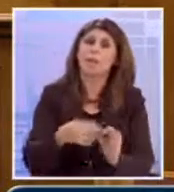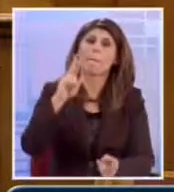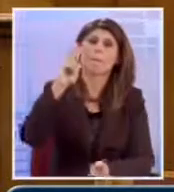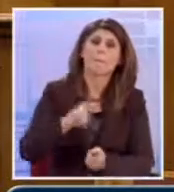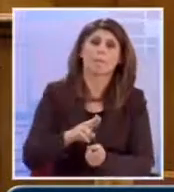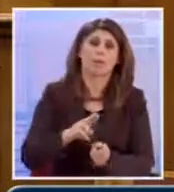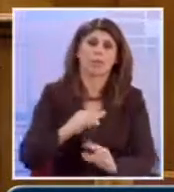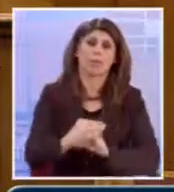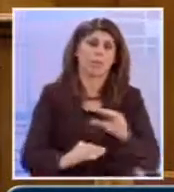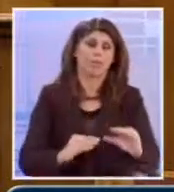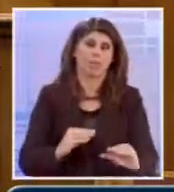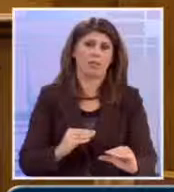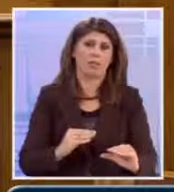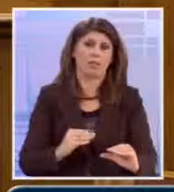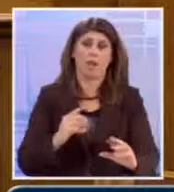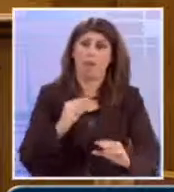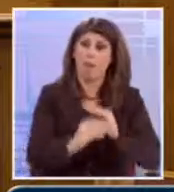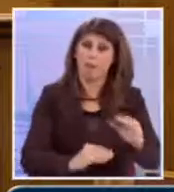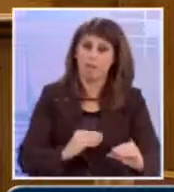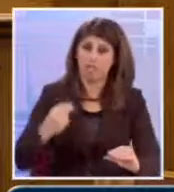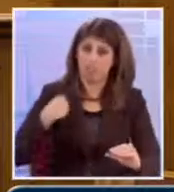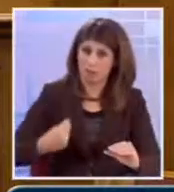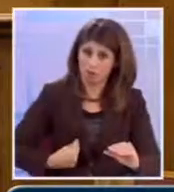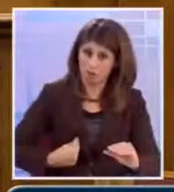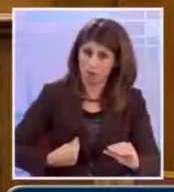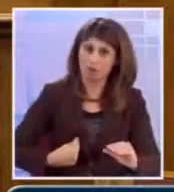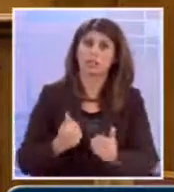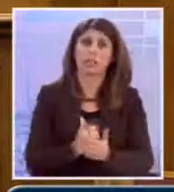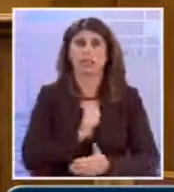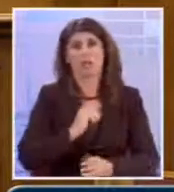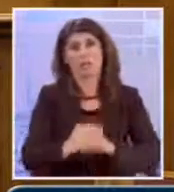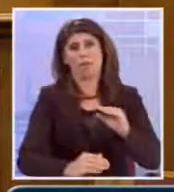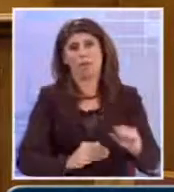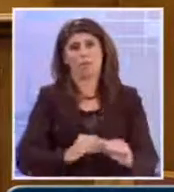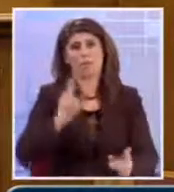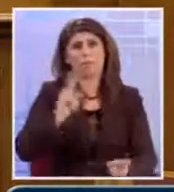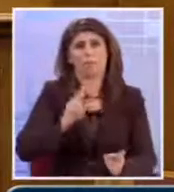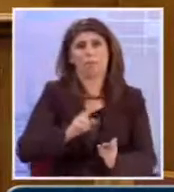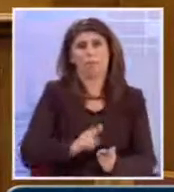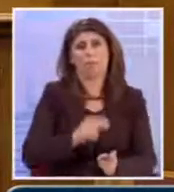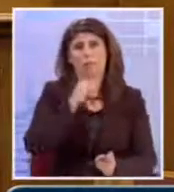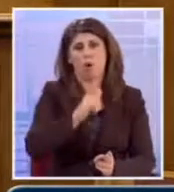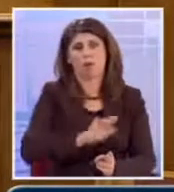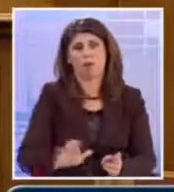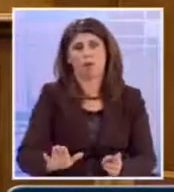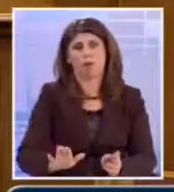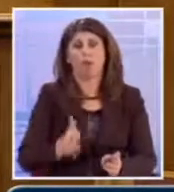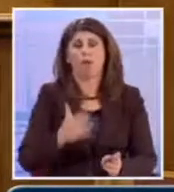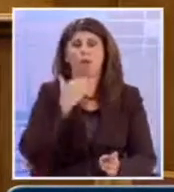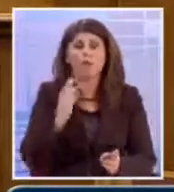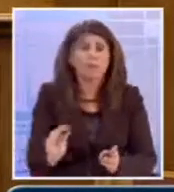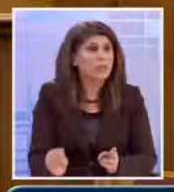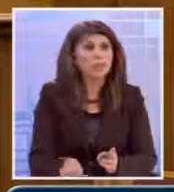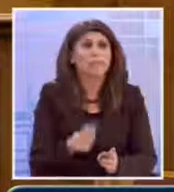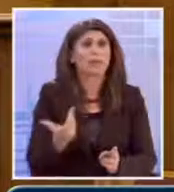μειούμενες επενδύσεις, επενδύσεις δημόσιες και ιδιωτικές. Δεν μπορεί να